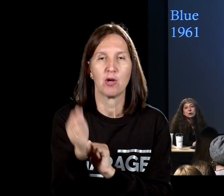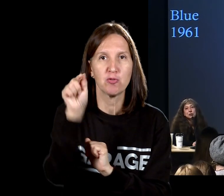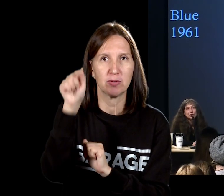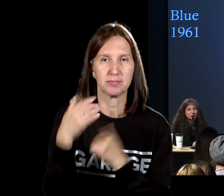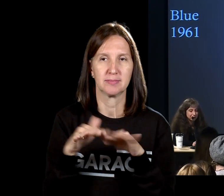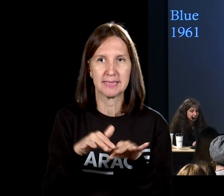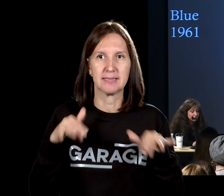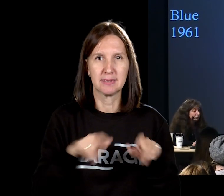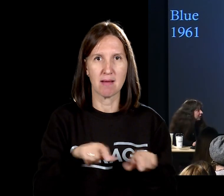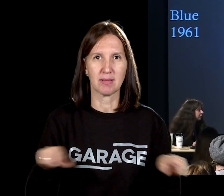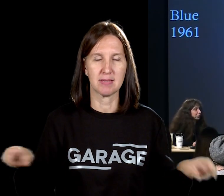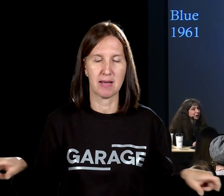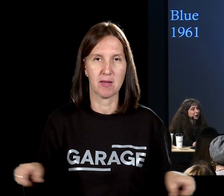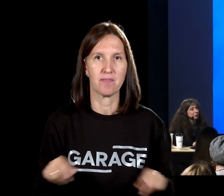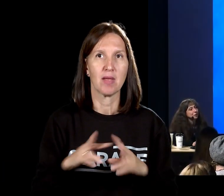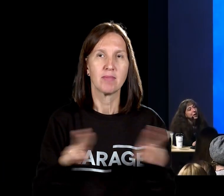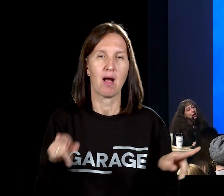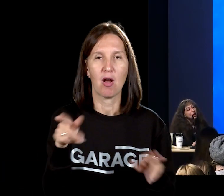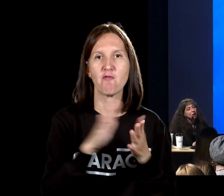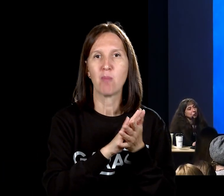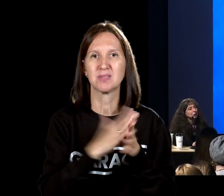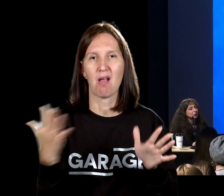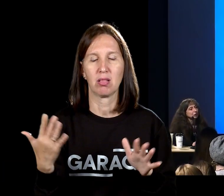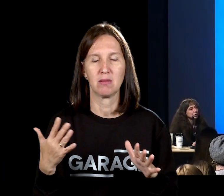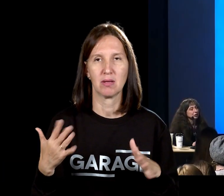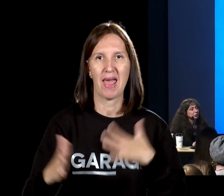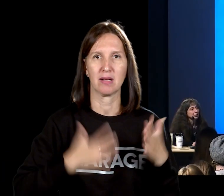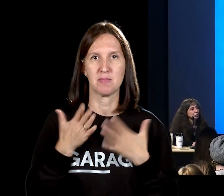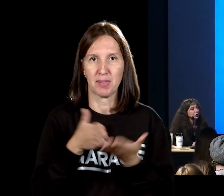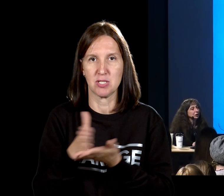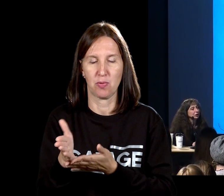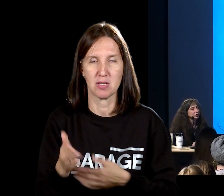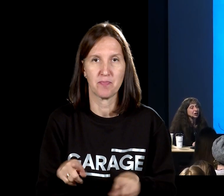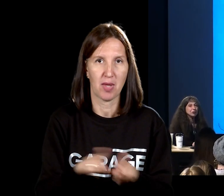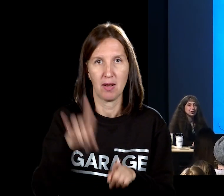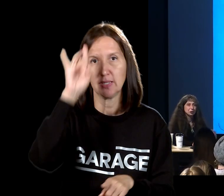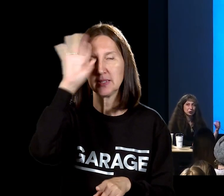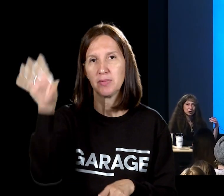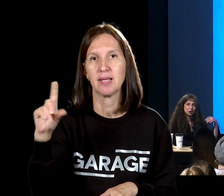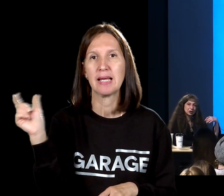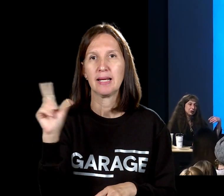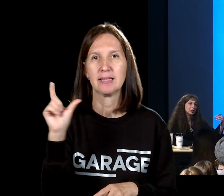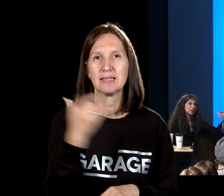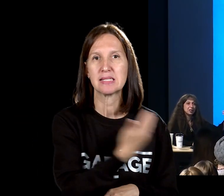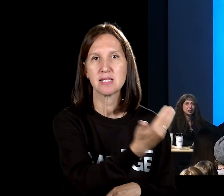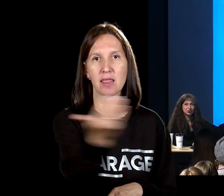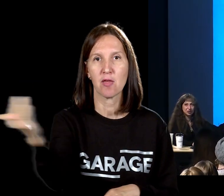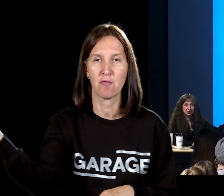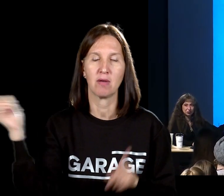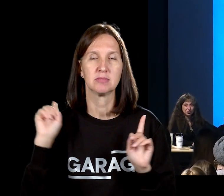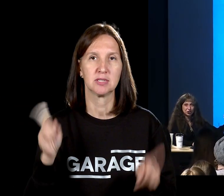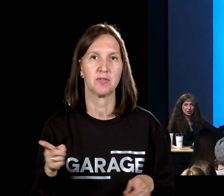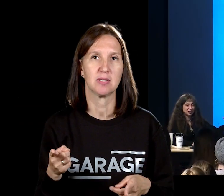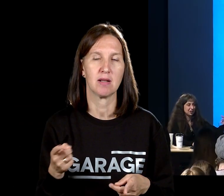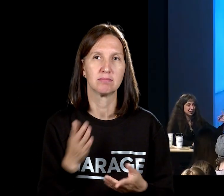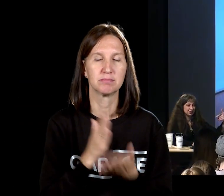же, как живописное пространство в абстрактном экспрессионизме. Вот такая знаменитая. Это синева, которая уже действительно след